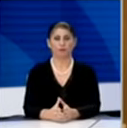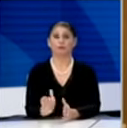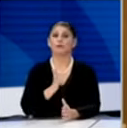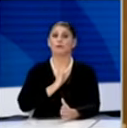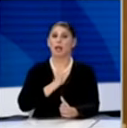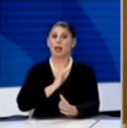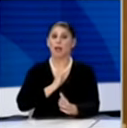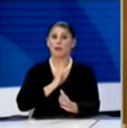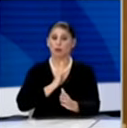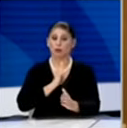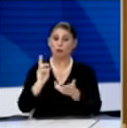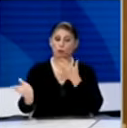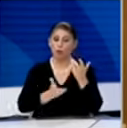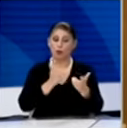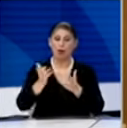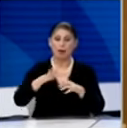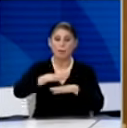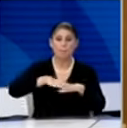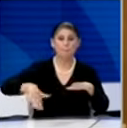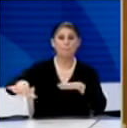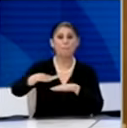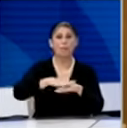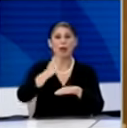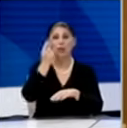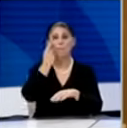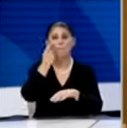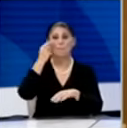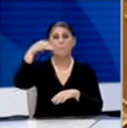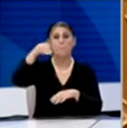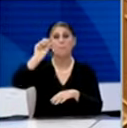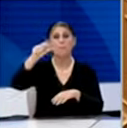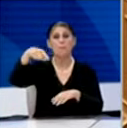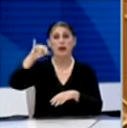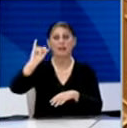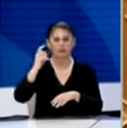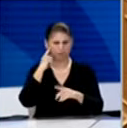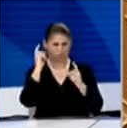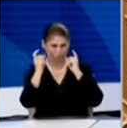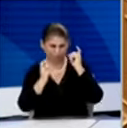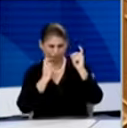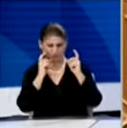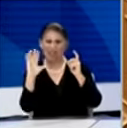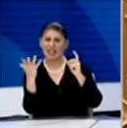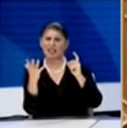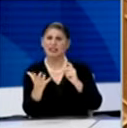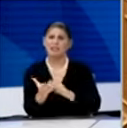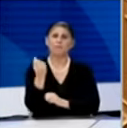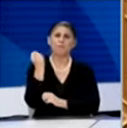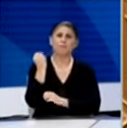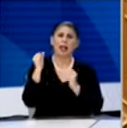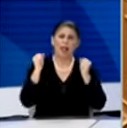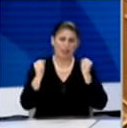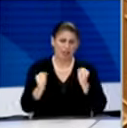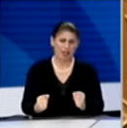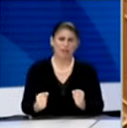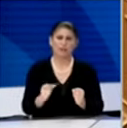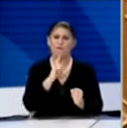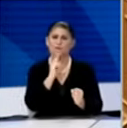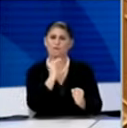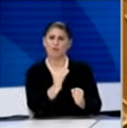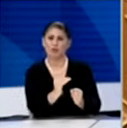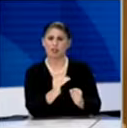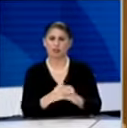πυρόπληκτοι από το μάτι, που αναρωτιούνται γιατί κρατάτε ακόμα στις θέσεις τους